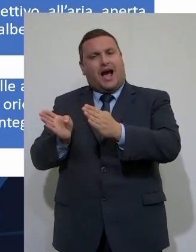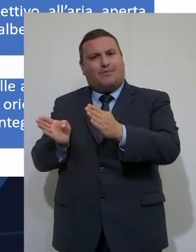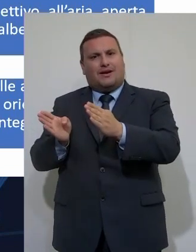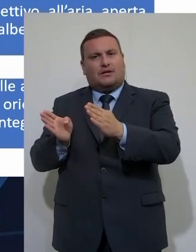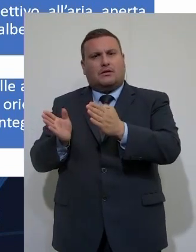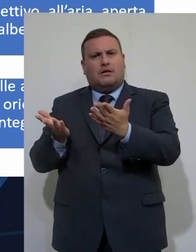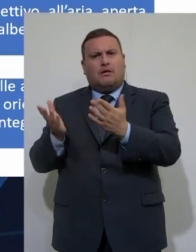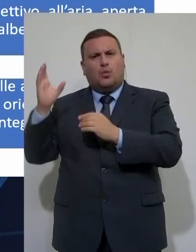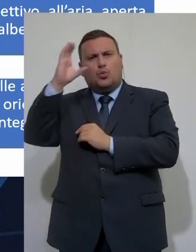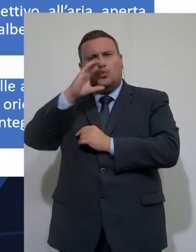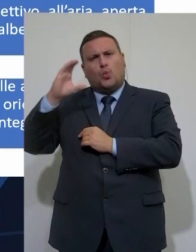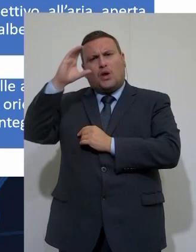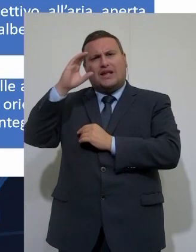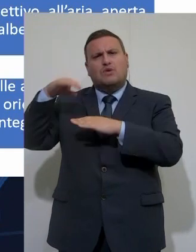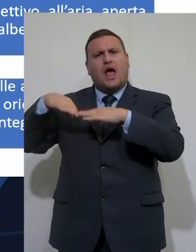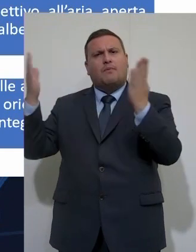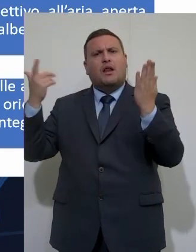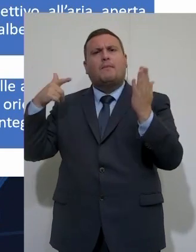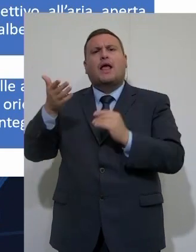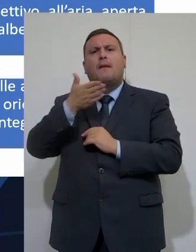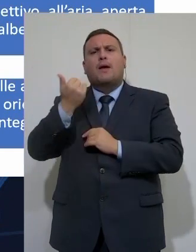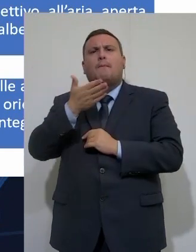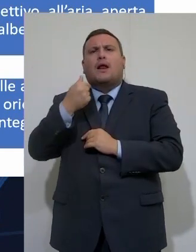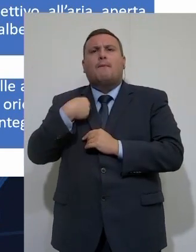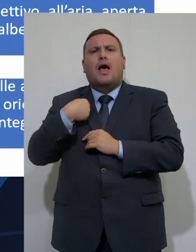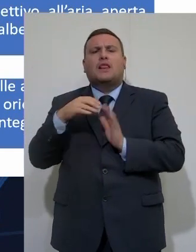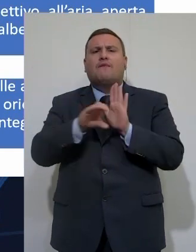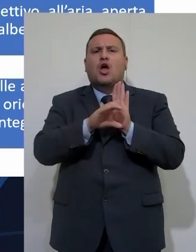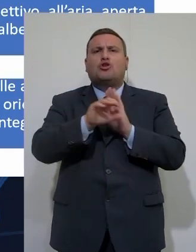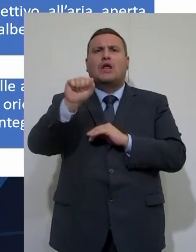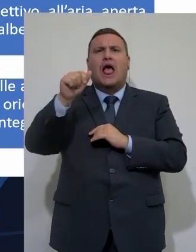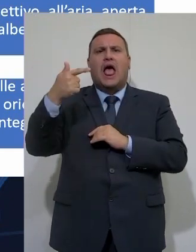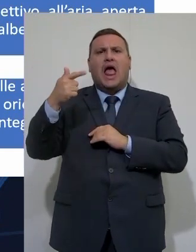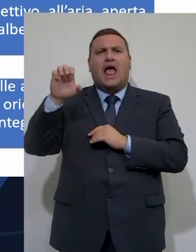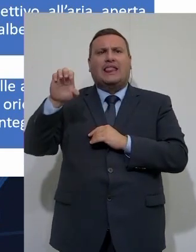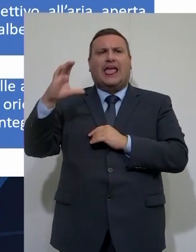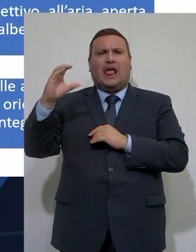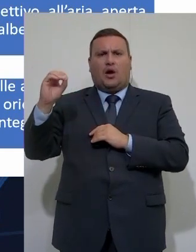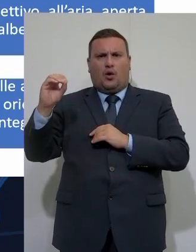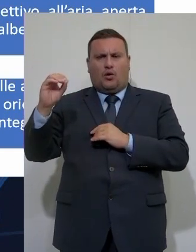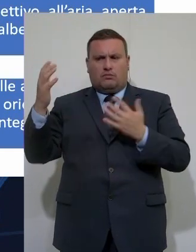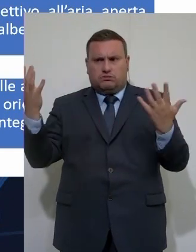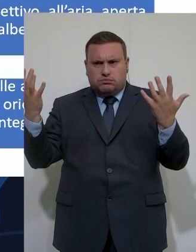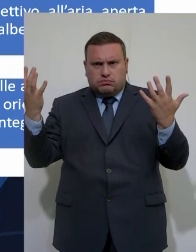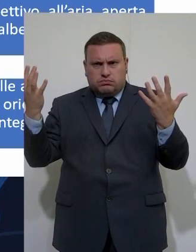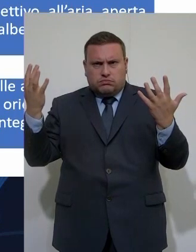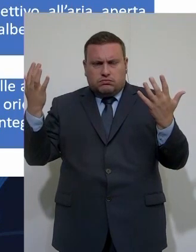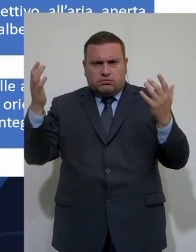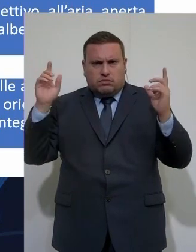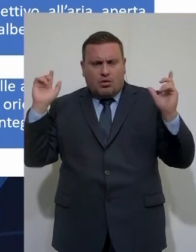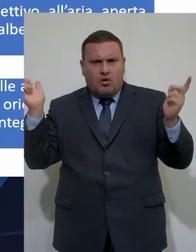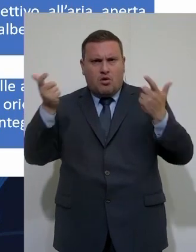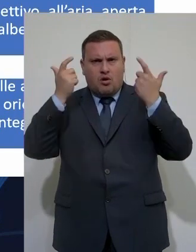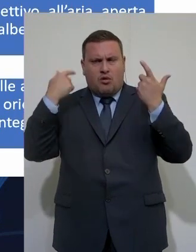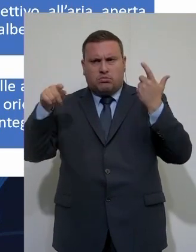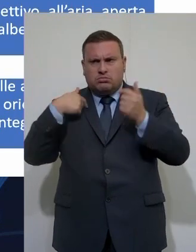turismo all'aria aperta era escluso perché mancavano il nostro codice Ateco. E la stessa cosa l'abbiamo dovuta rincorrere per tutta una serie di mesi per tutti quei